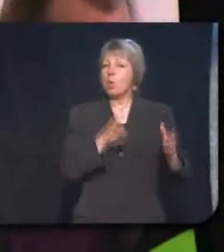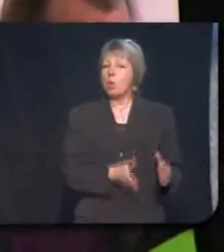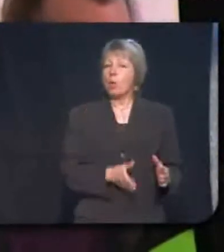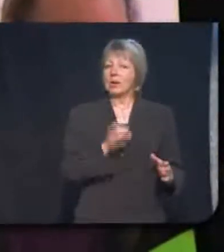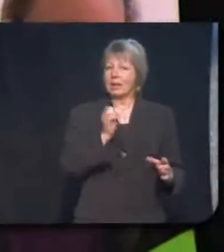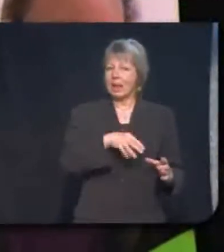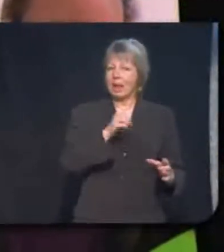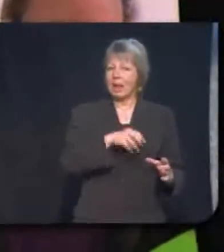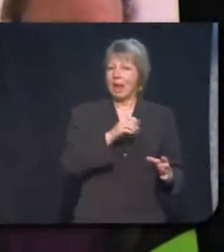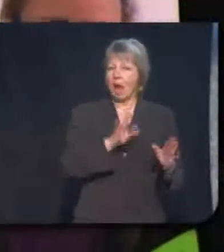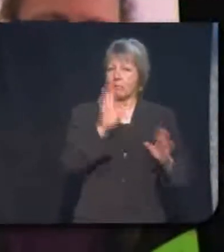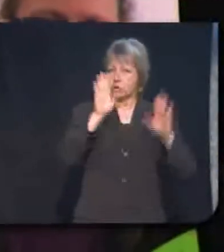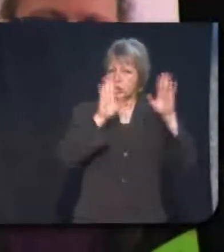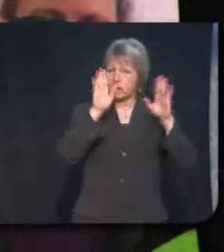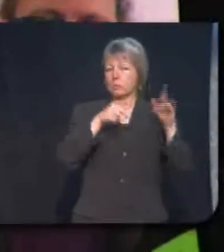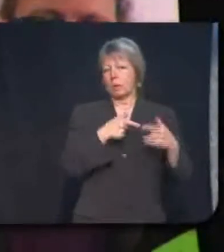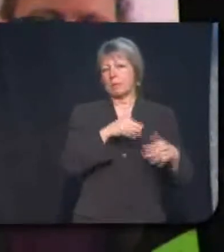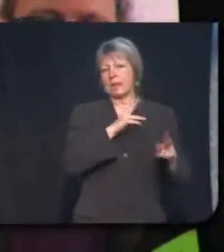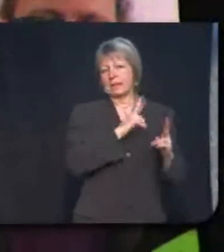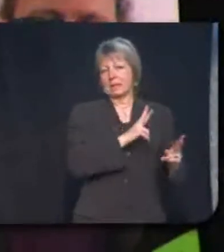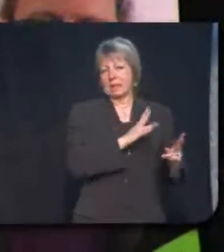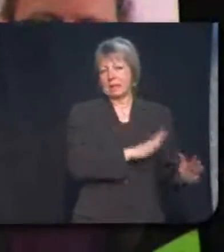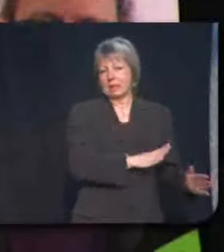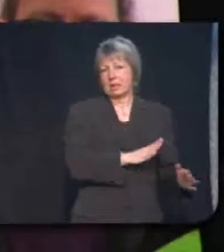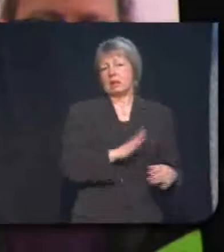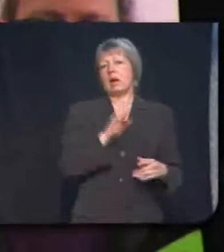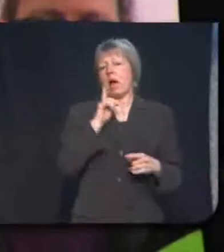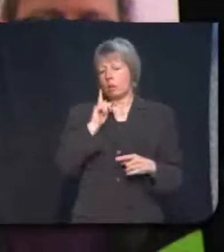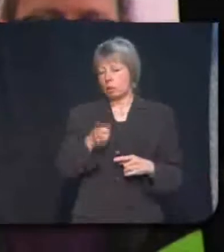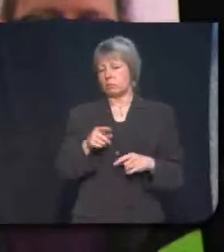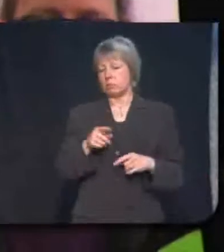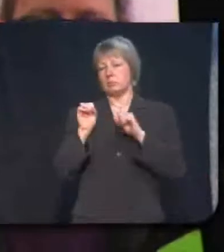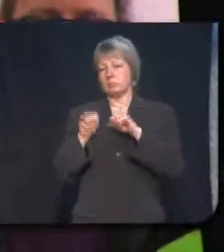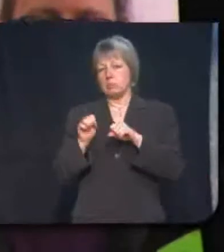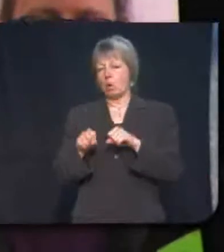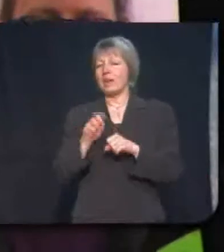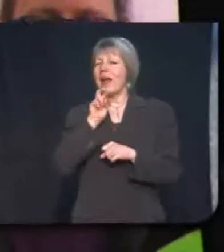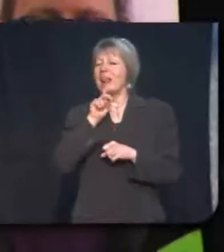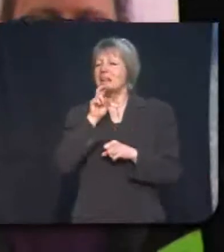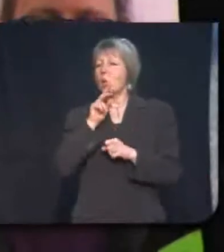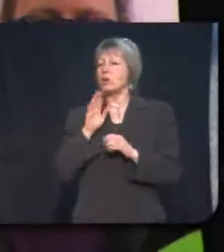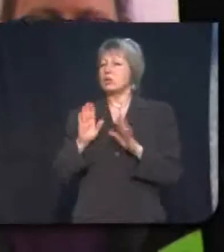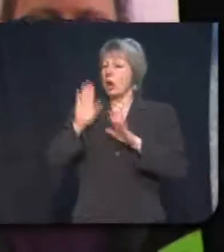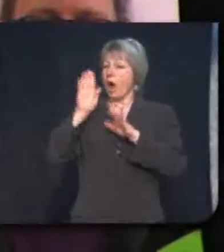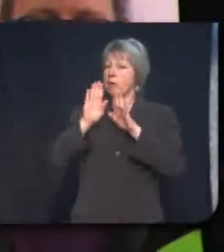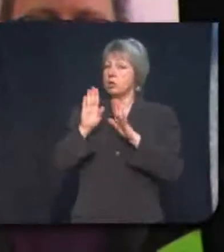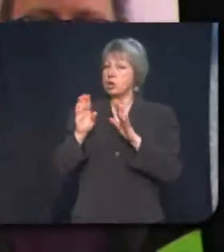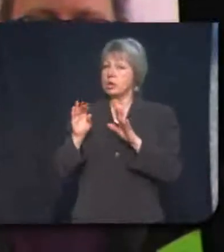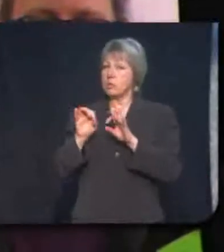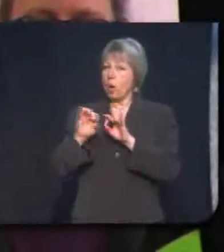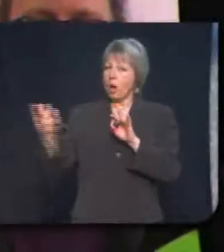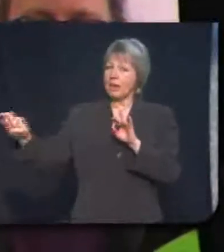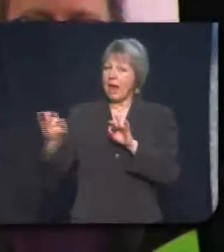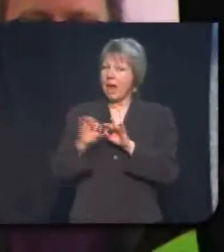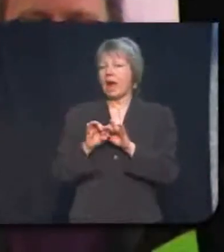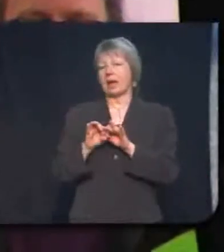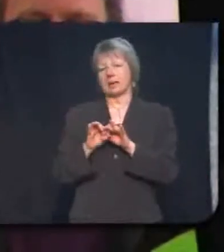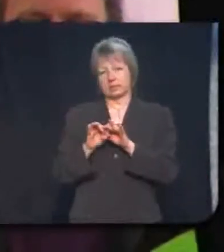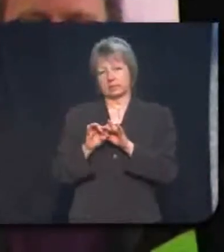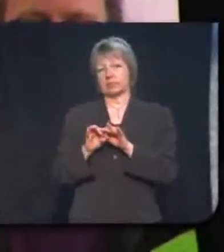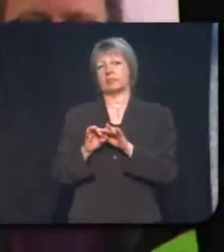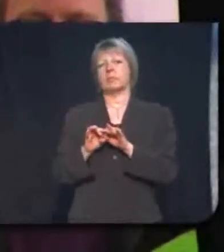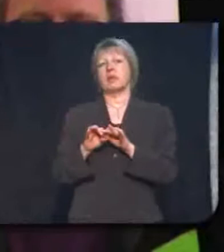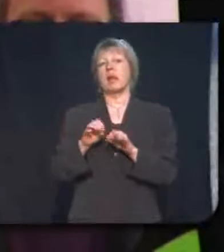sicherere Variante und es gibt noch die Möglichkeit auch zu elektronischen Abstimmung aber nur wenn niemand einen Antrag auf geheime